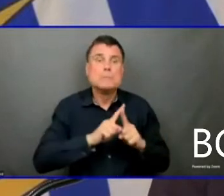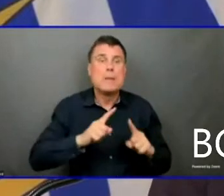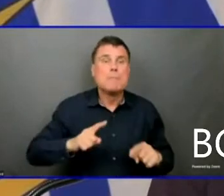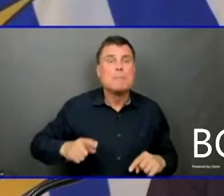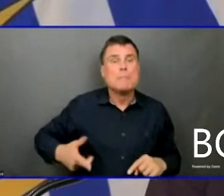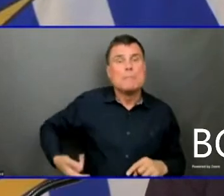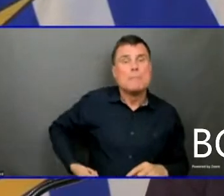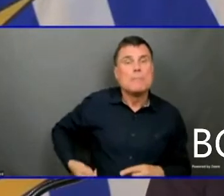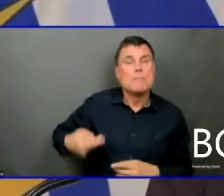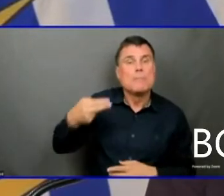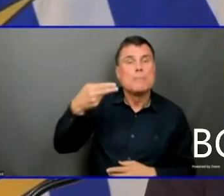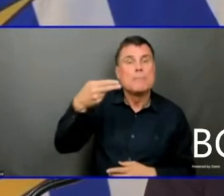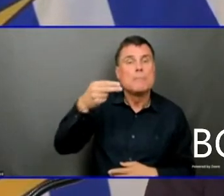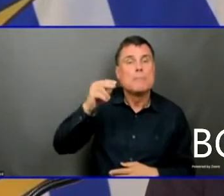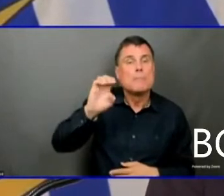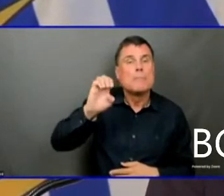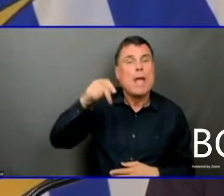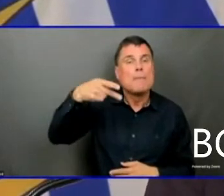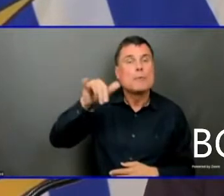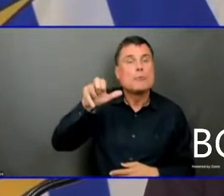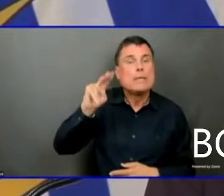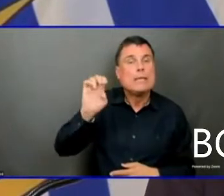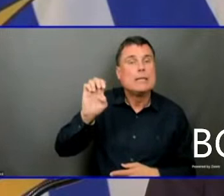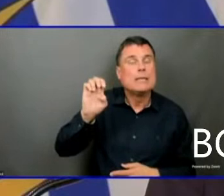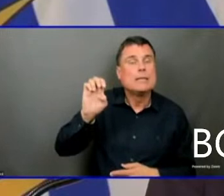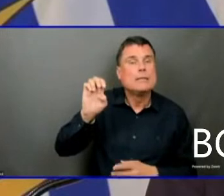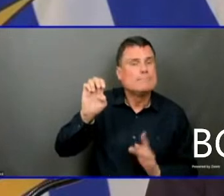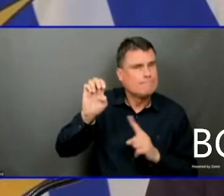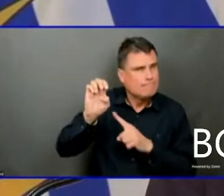斯利康的风险就会小的很多。